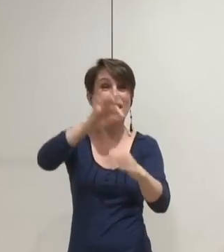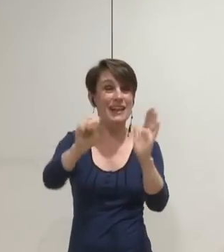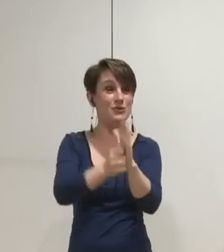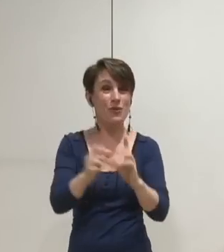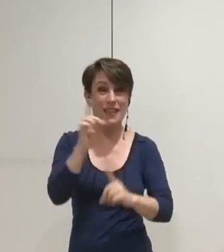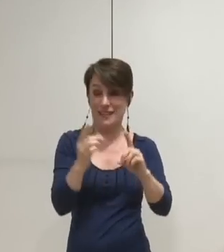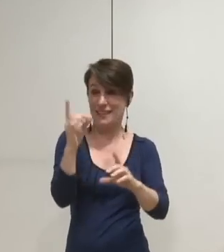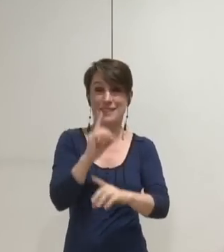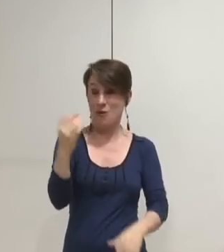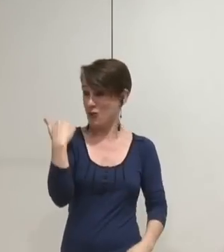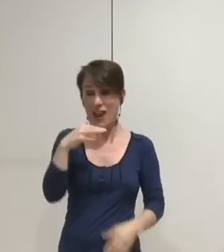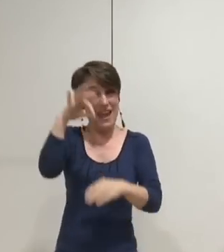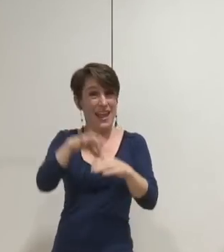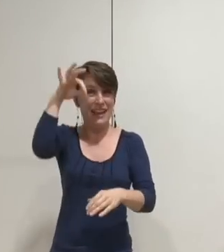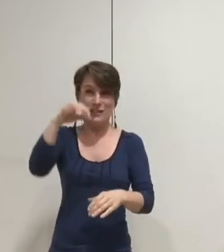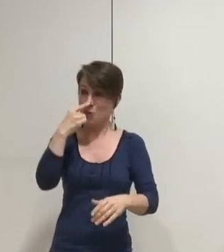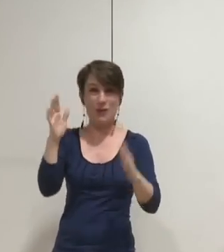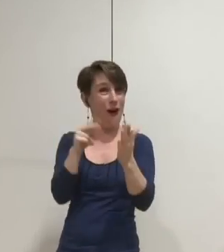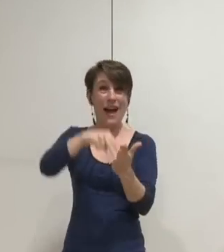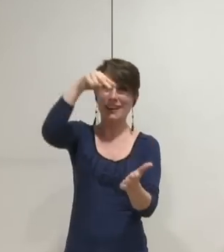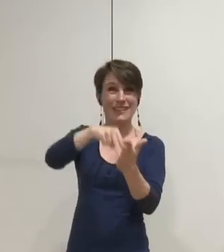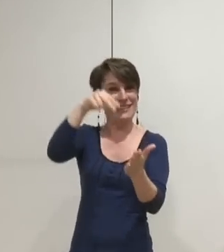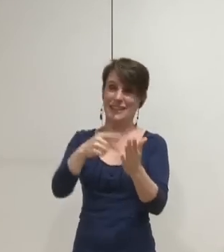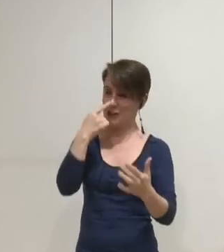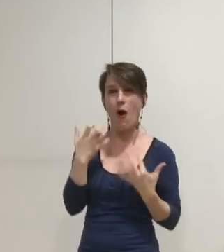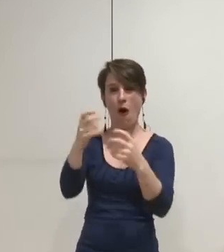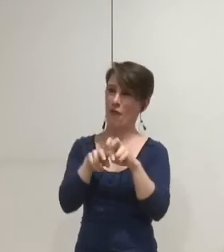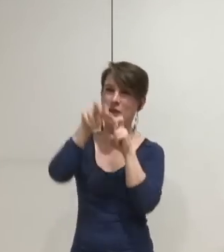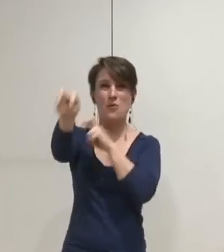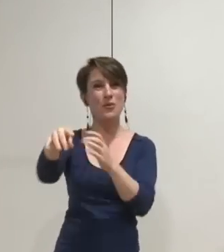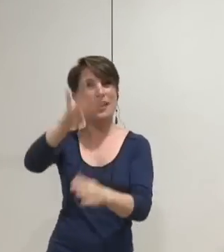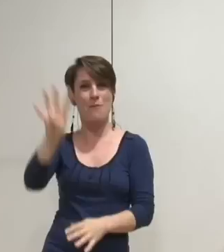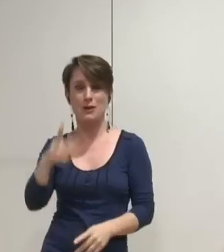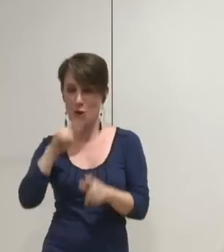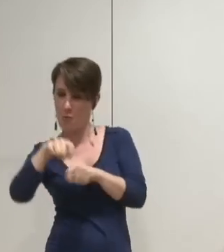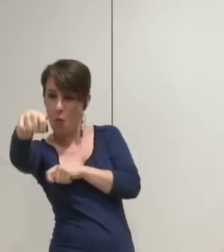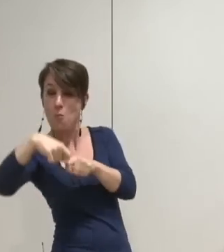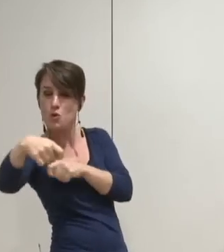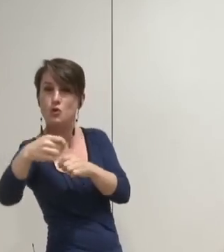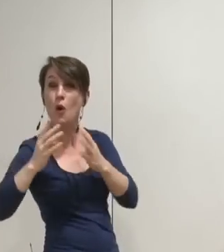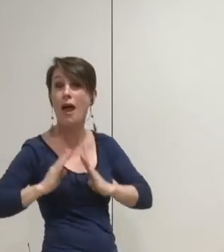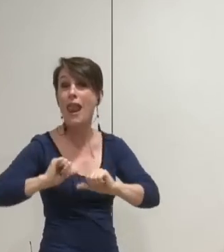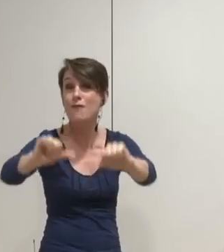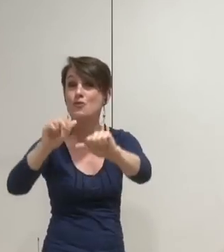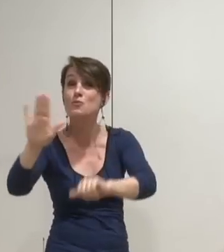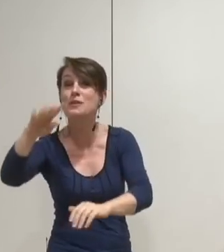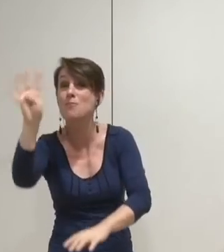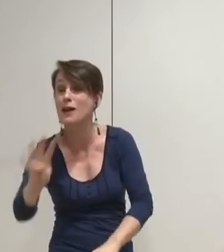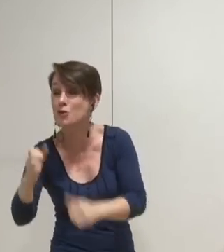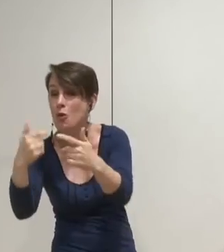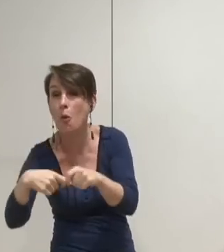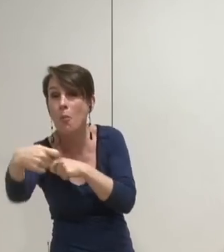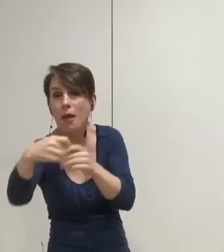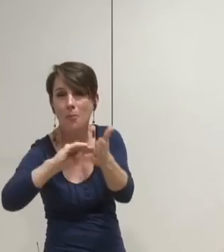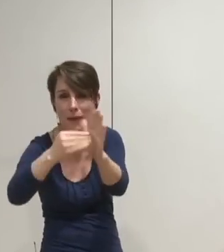pour mesurer eux-mêmes la longueur de l'avenue diagonale je mets cette délibération numéro 7 collectivité